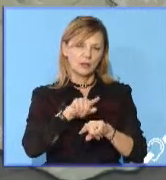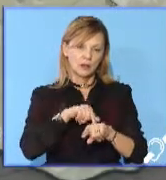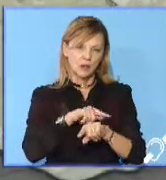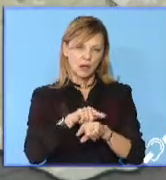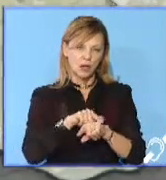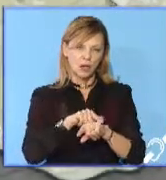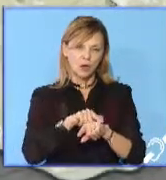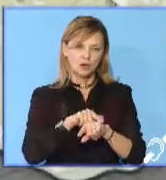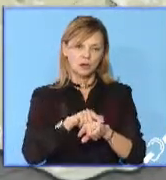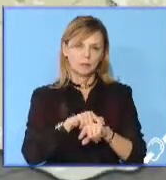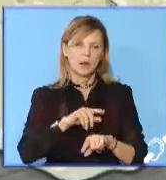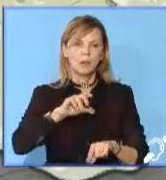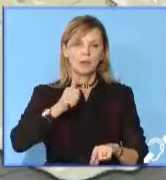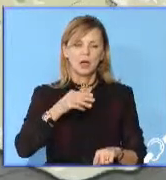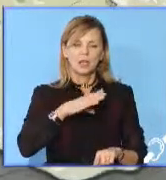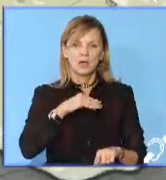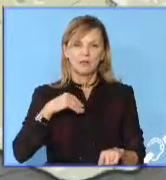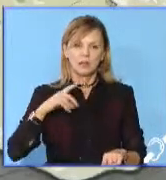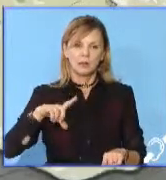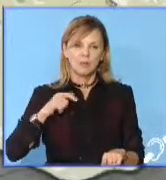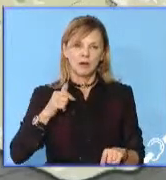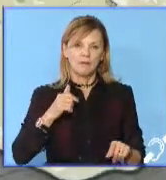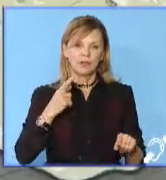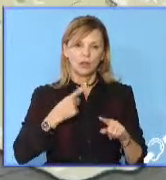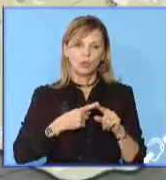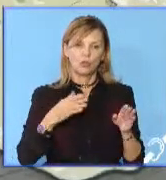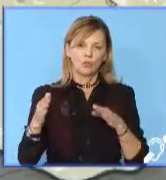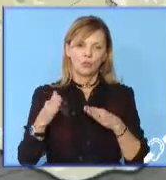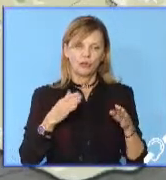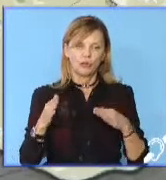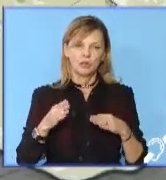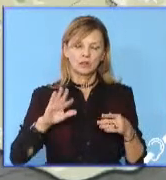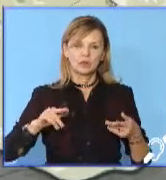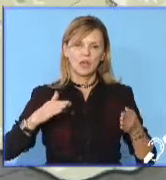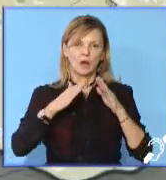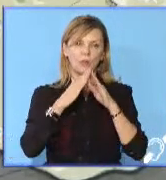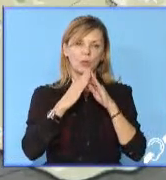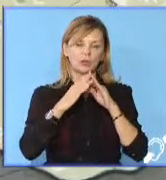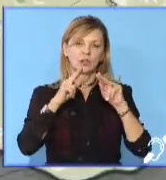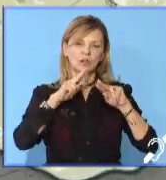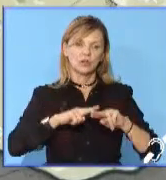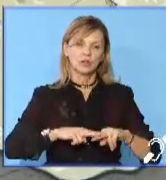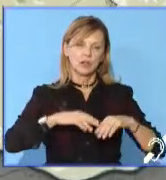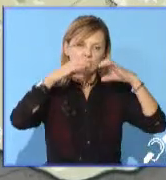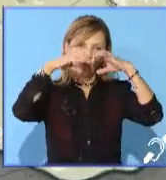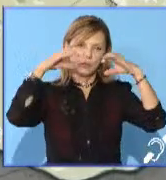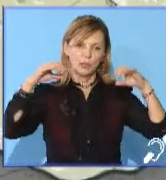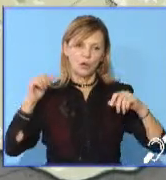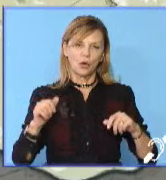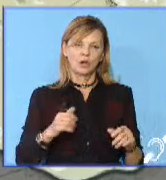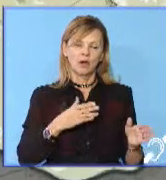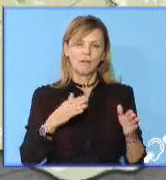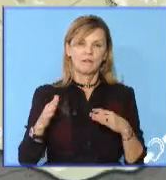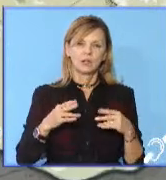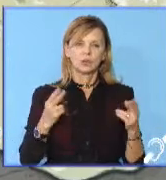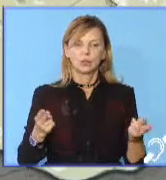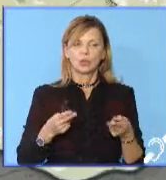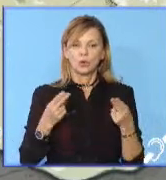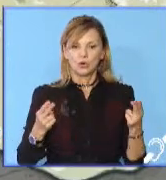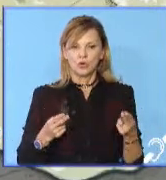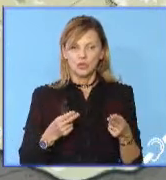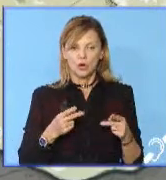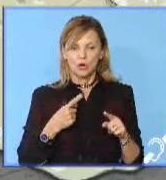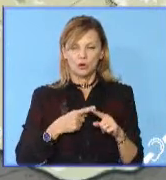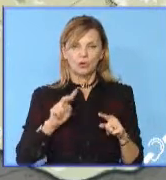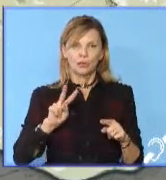creste. Mâine vremea va fi vântoasă, local la munte și izolat în restul regiunii vor fi ploi și averse. Vântul va sufla în general moderat